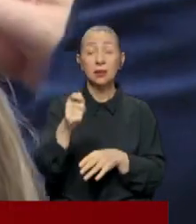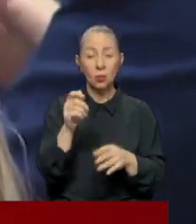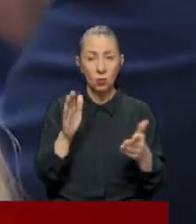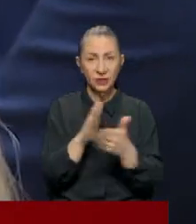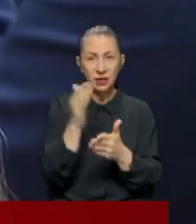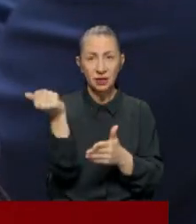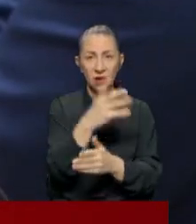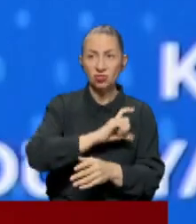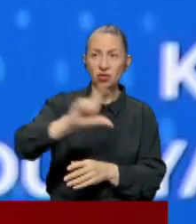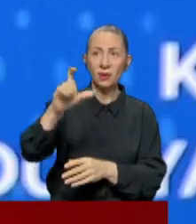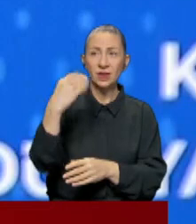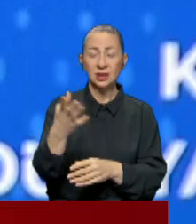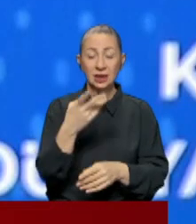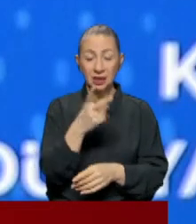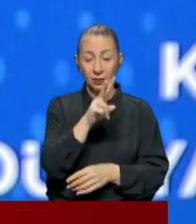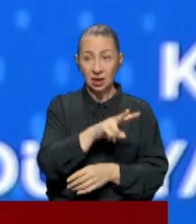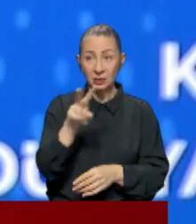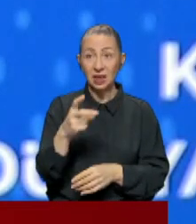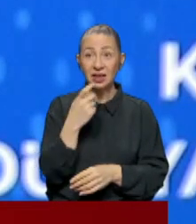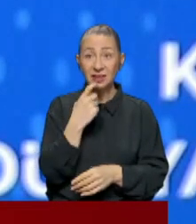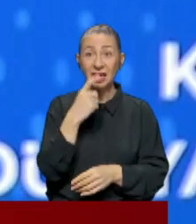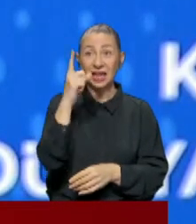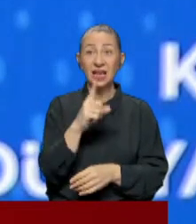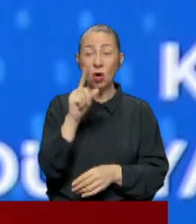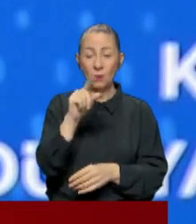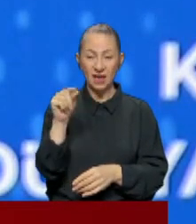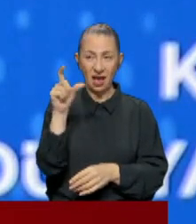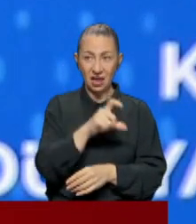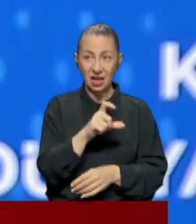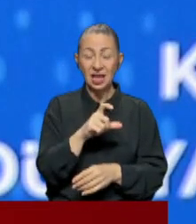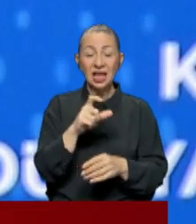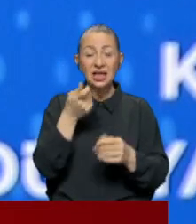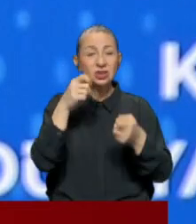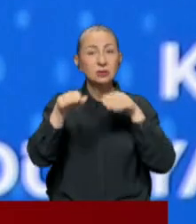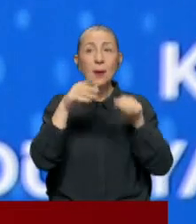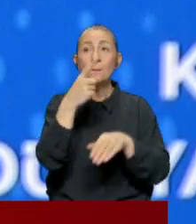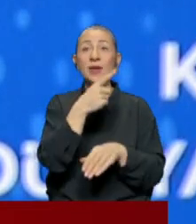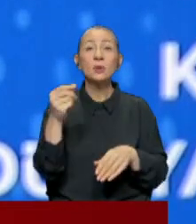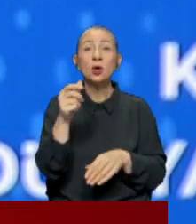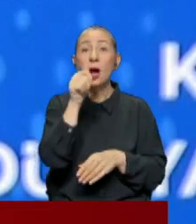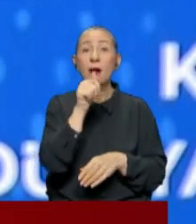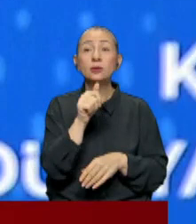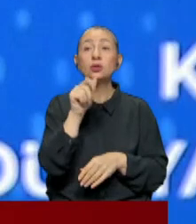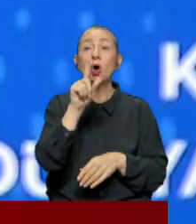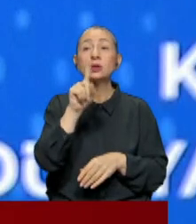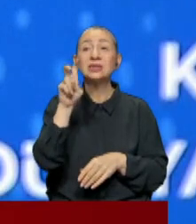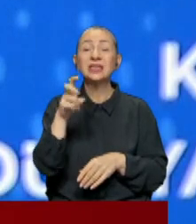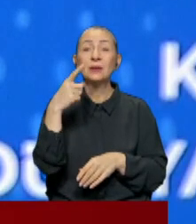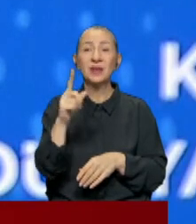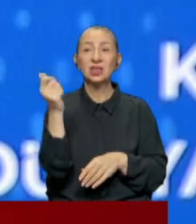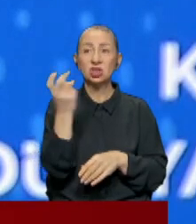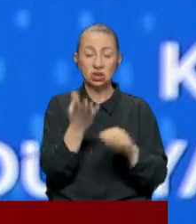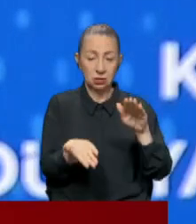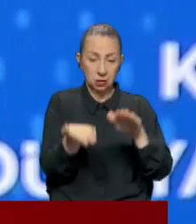Muhalefet rakamlarla yanıt verdi. 2022 yılının ilk 11 ayında istihdamımız 1 milyon 618 bin